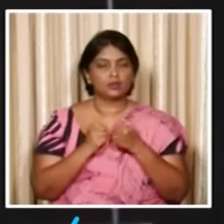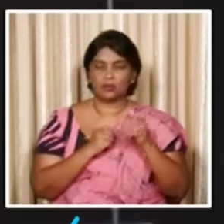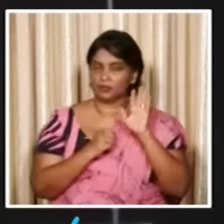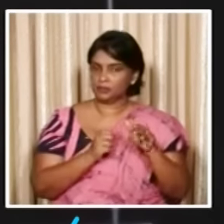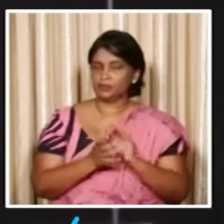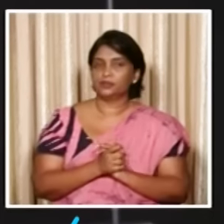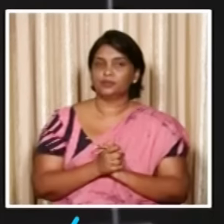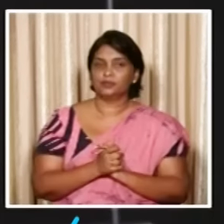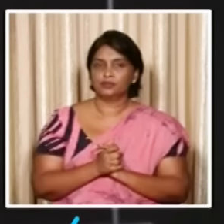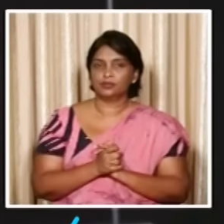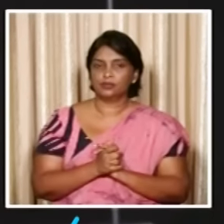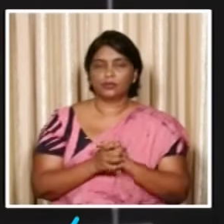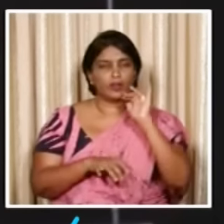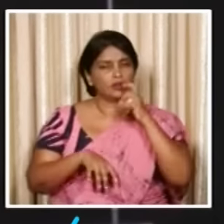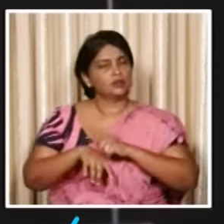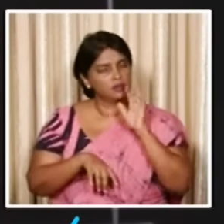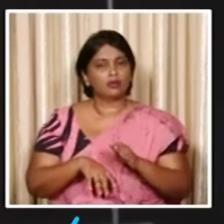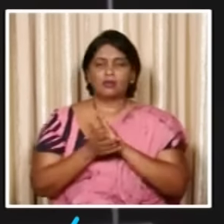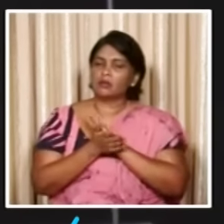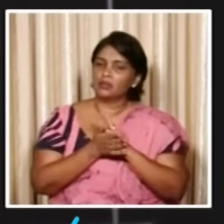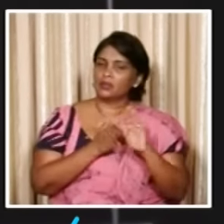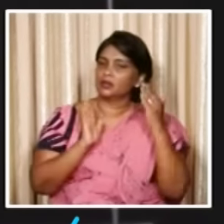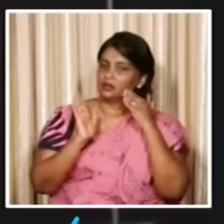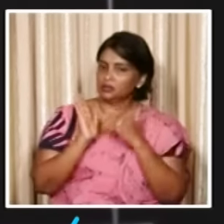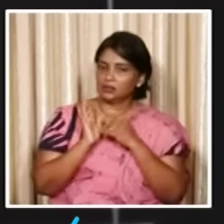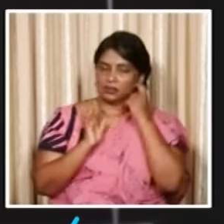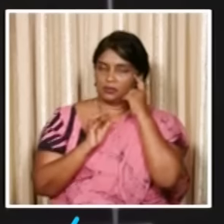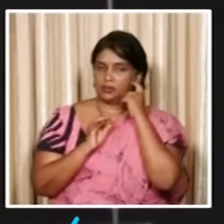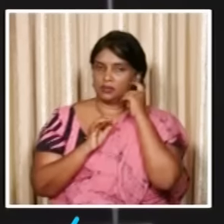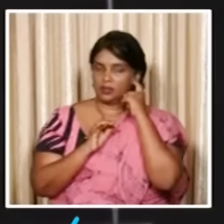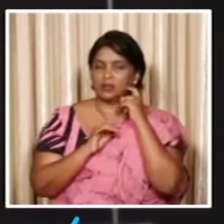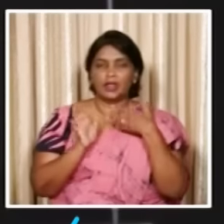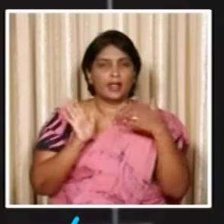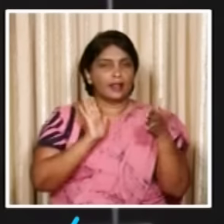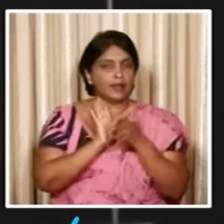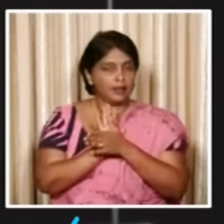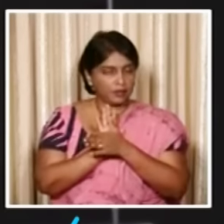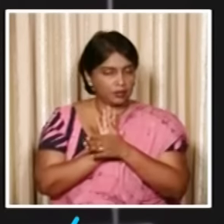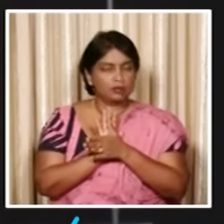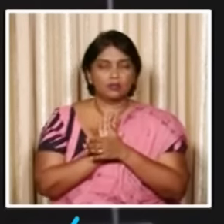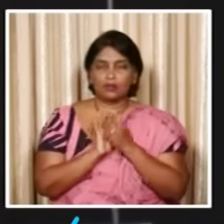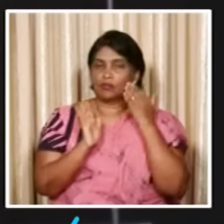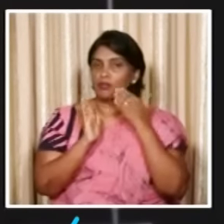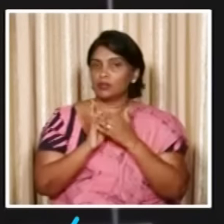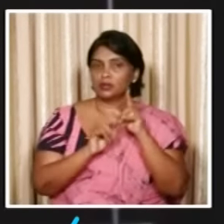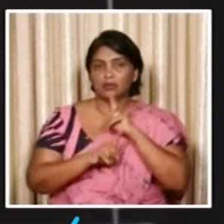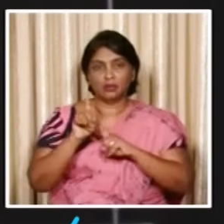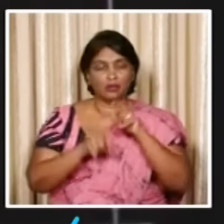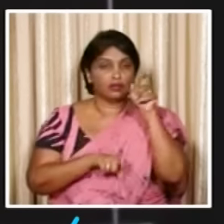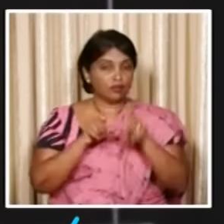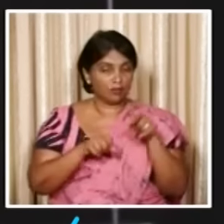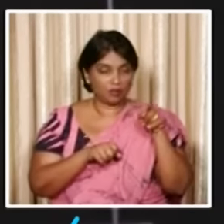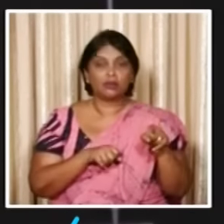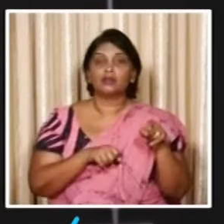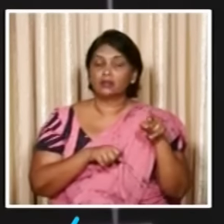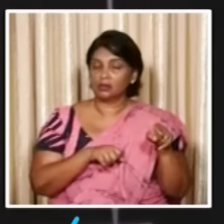பேசுகின்ற பலர் நீங்கள் இதை கருத்தில் கொள்ளுங்கள். நல்லிணக்கம் என்பது என்ன? இந்த நாட்டில் இருக்கின்ற தான் விரும்பிய தன்னுடைய சொந்த மதத்தை பின்பற்றி